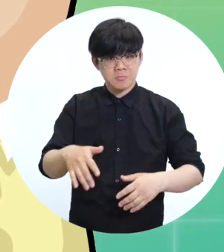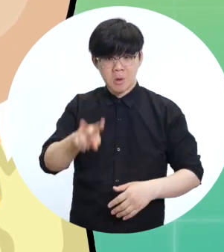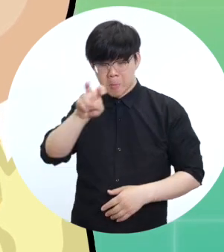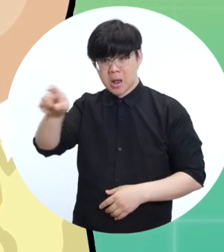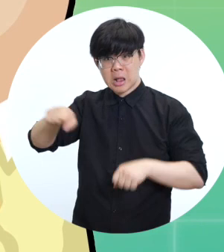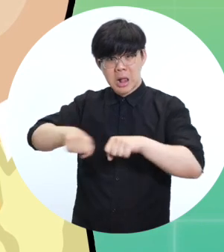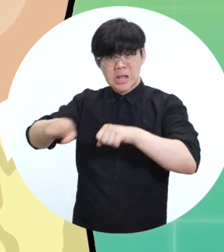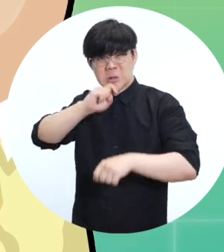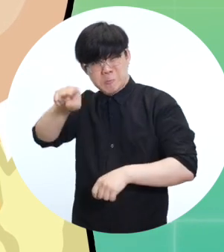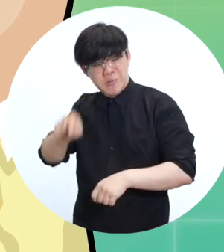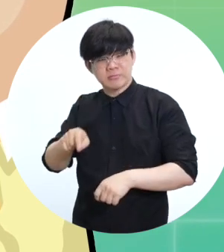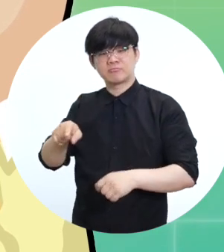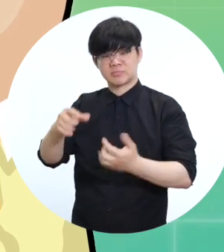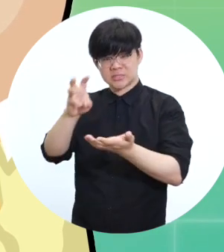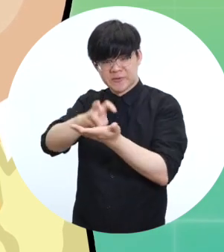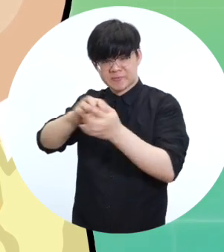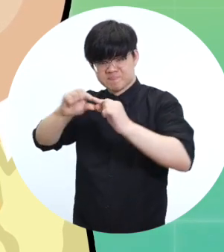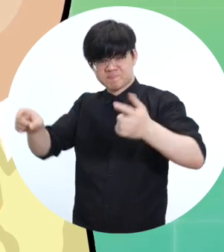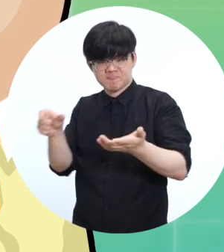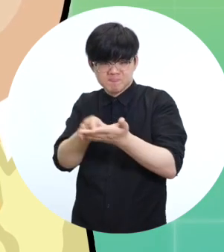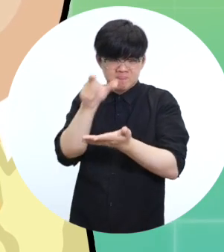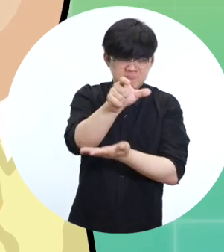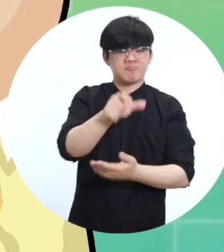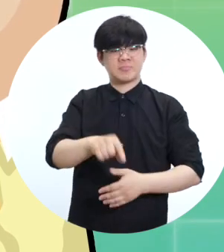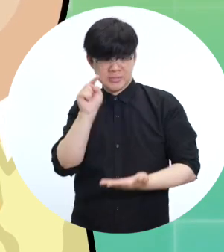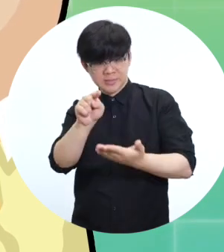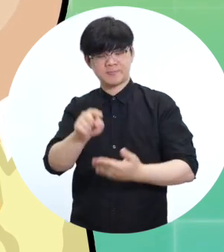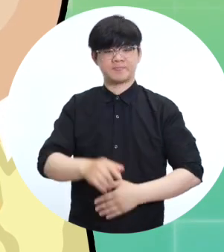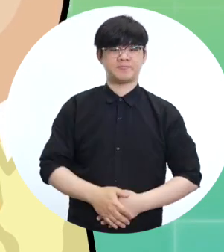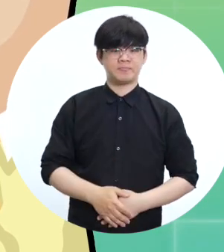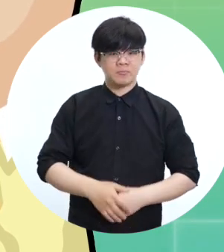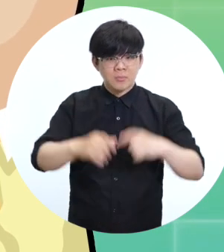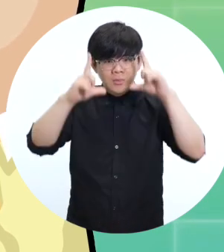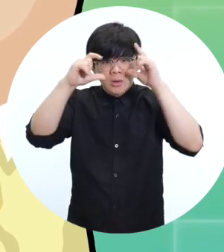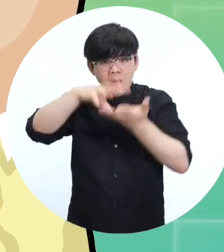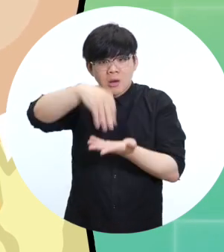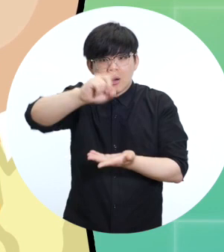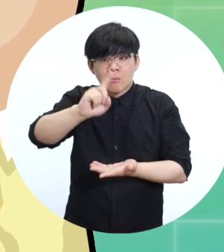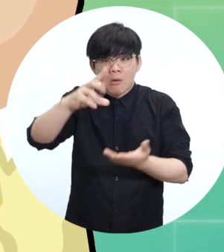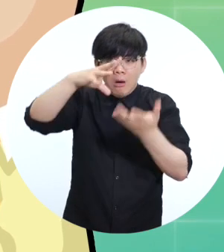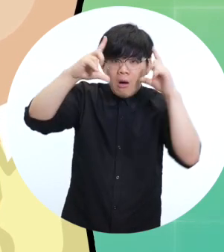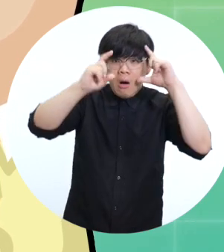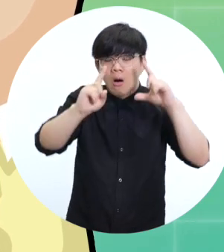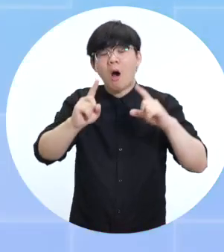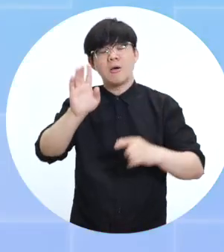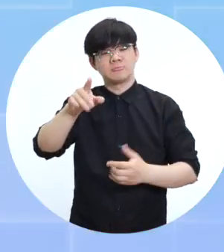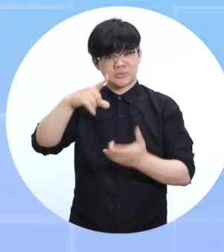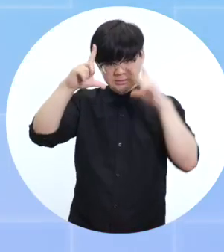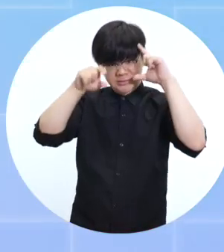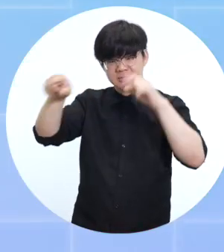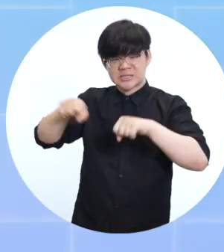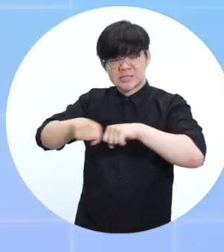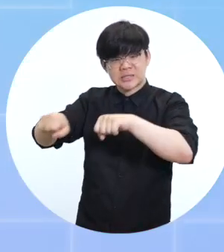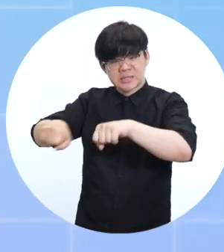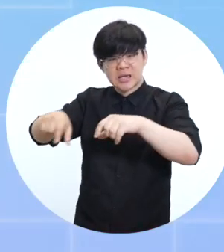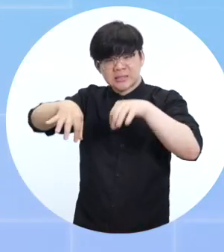择咗类别之后，就填写发现问题嘅地址，然后揿下一步。 咦，佢要俾相，应该俾咩相呢？ 可以提